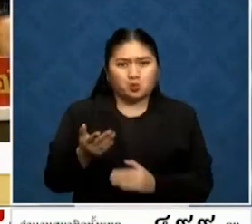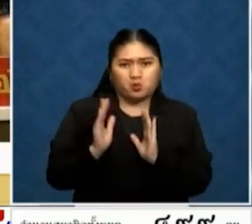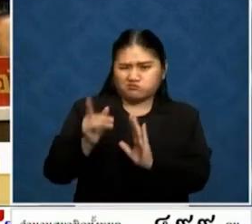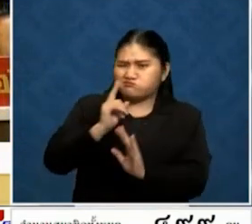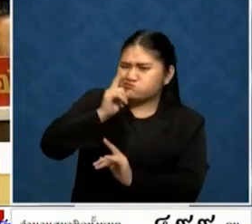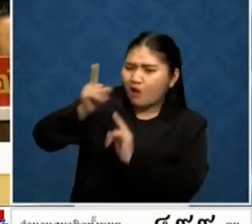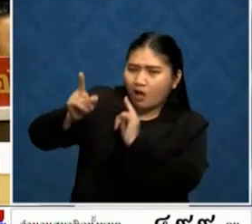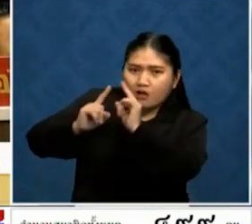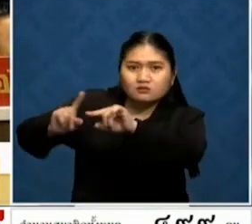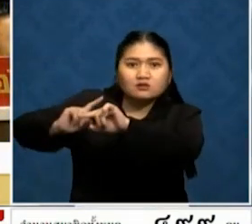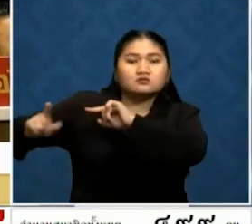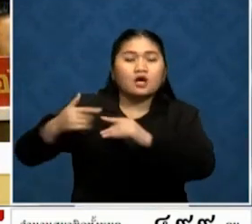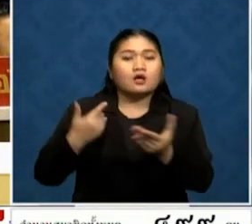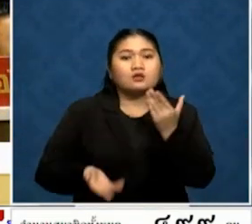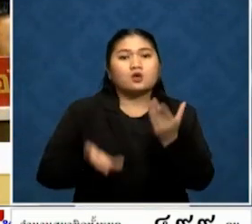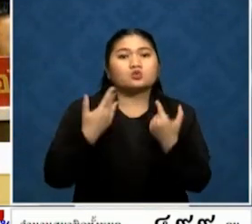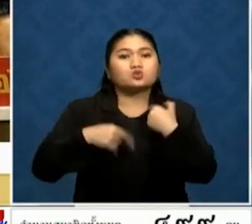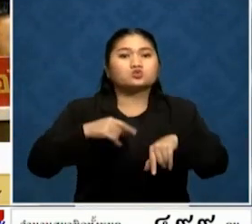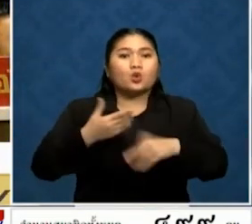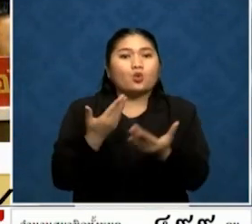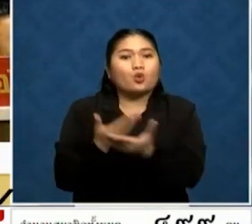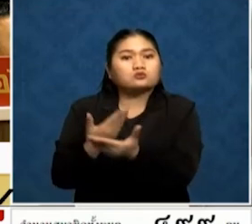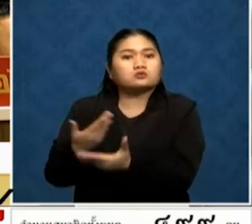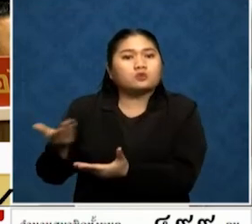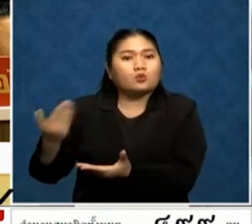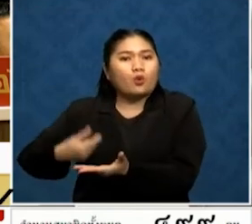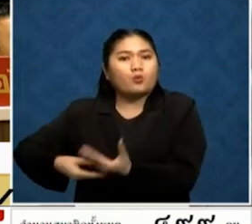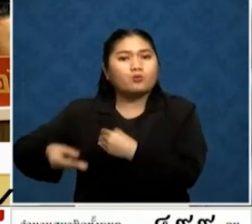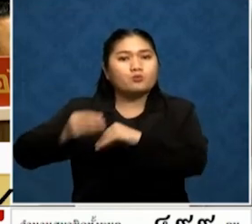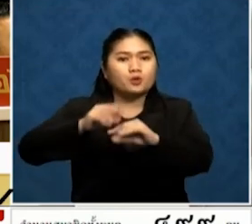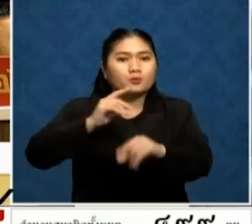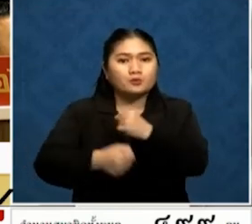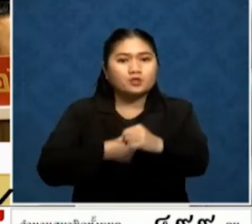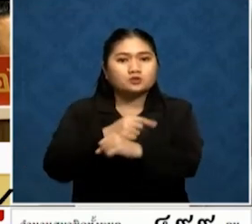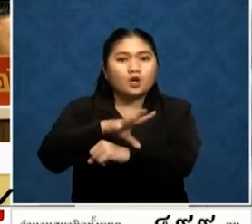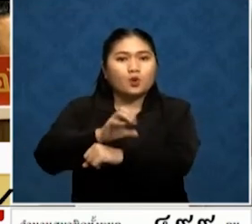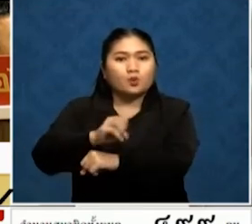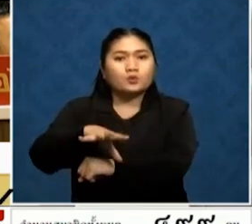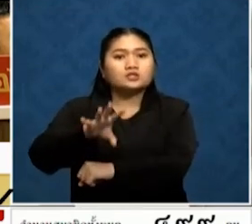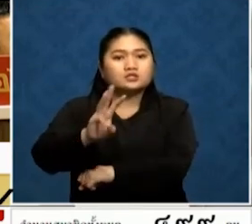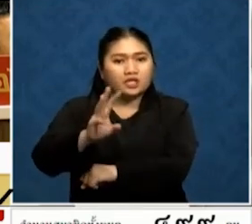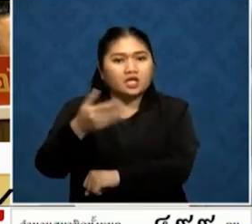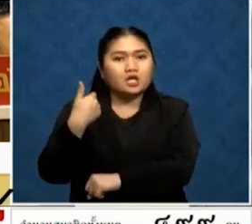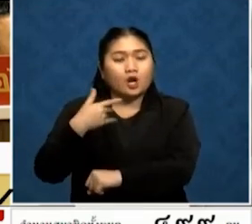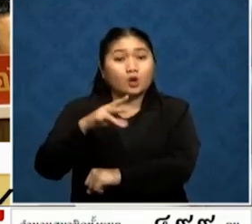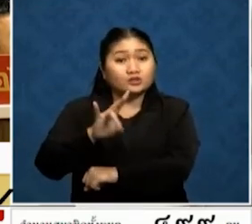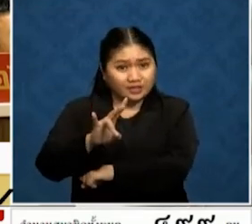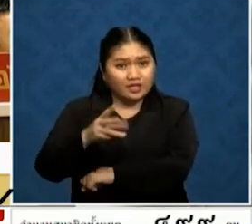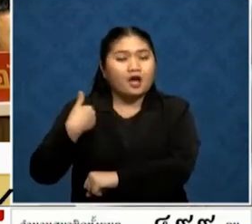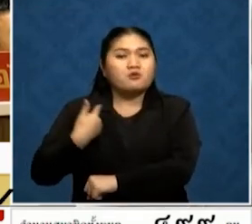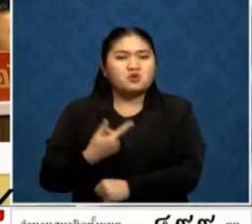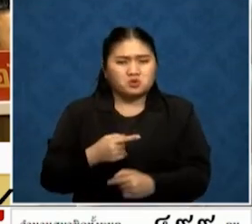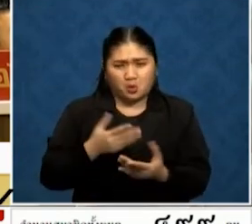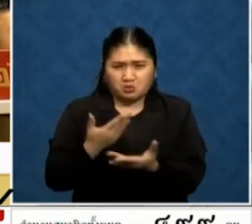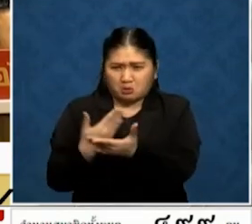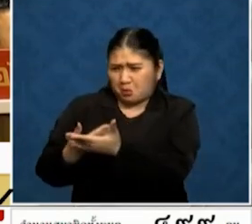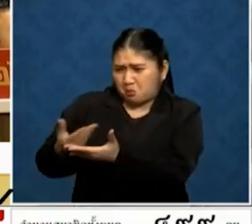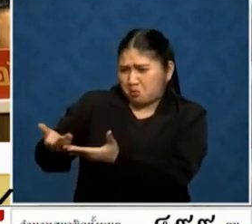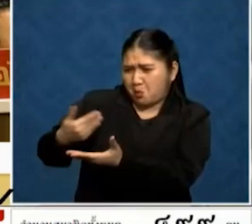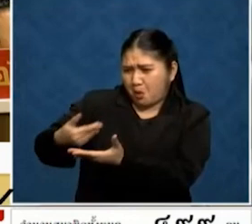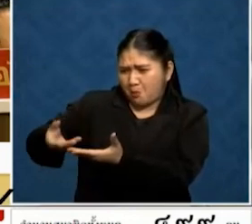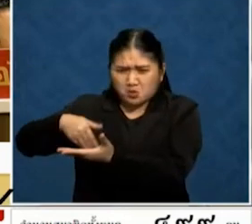างมากค่ะว่าการของบประมาณเพิ่มเติมในปี2567นั้นถือเป็นการริดรอนเงินช่วย